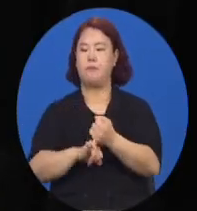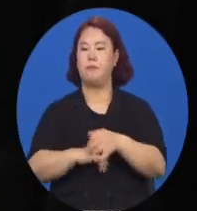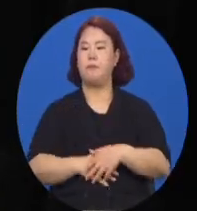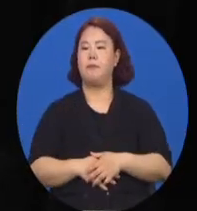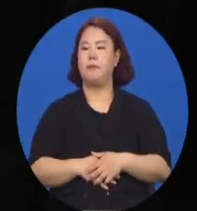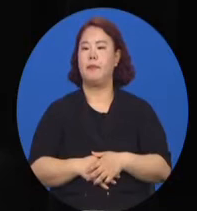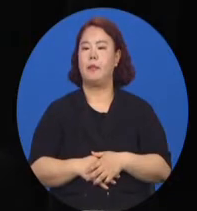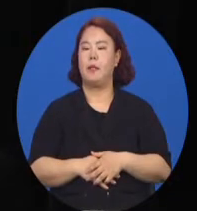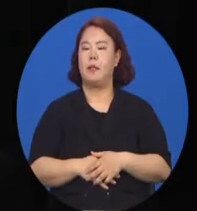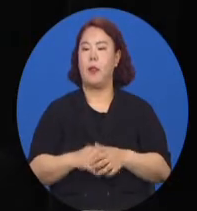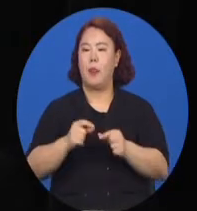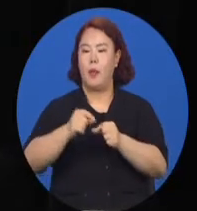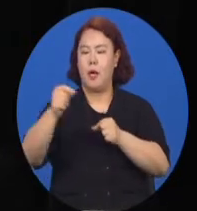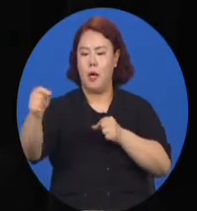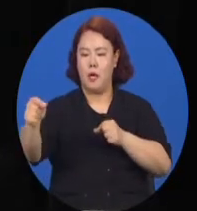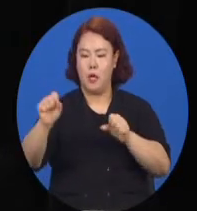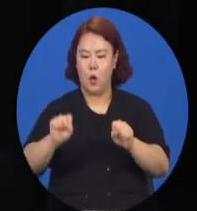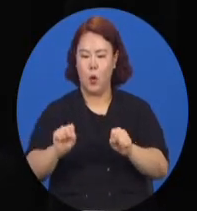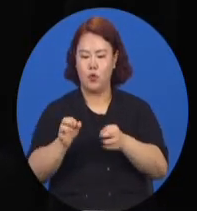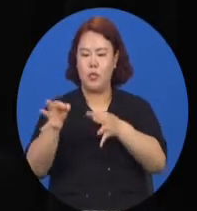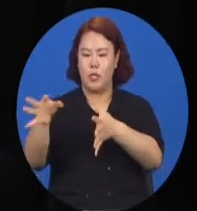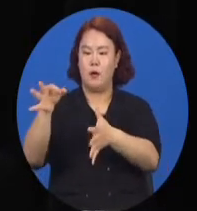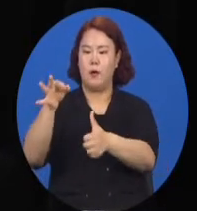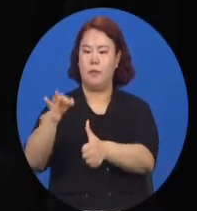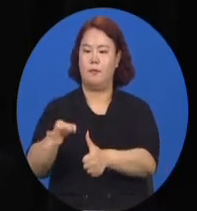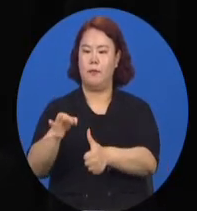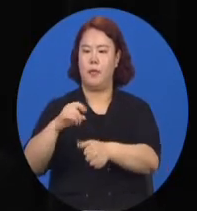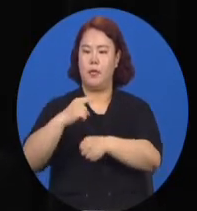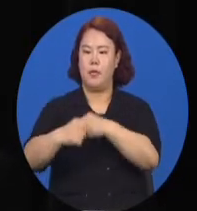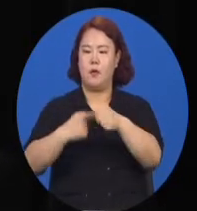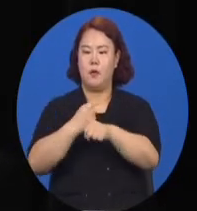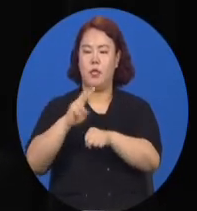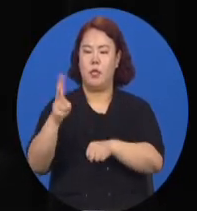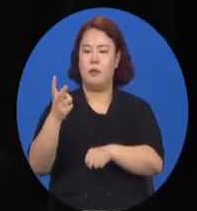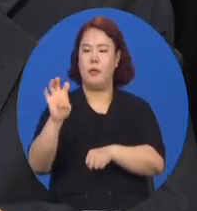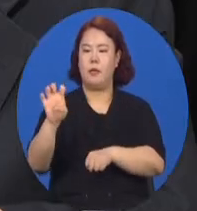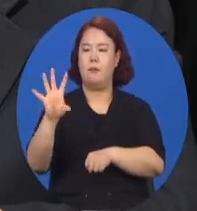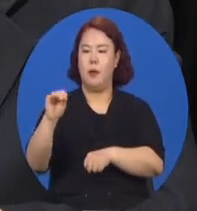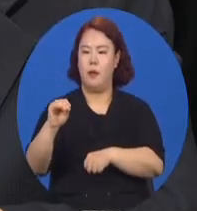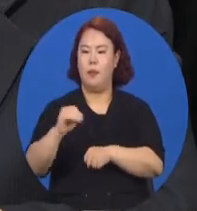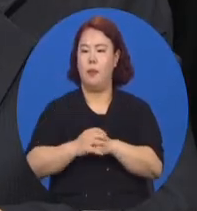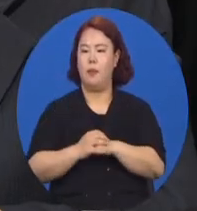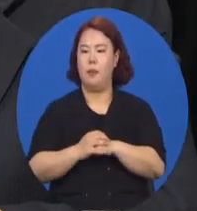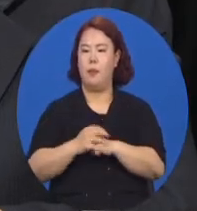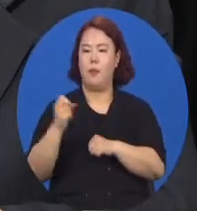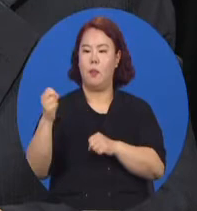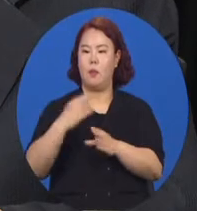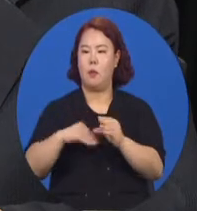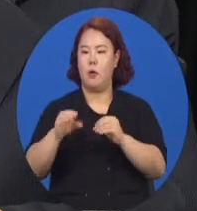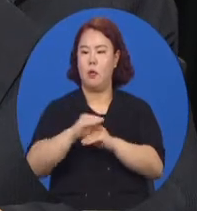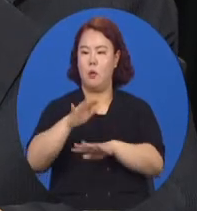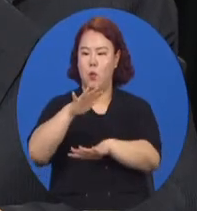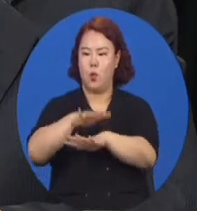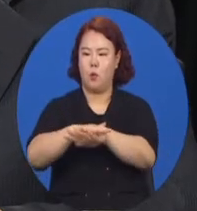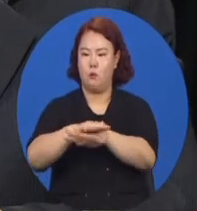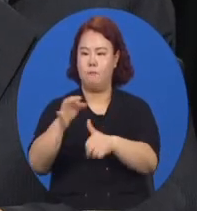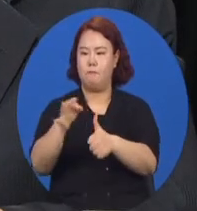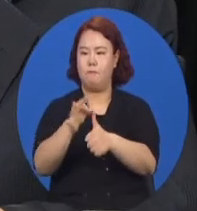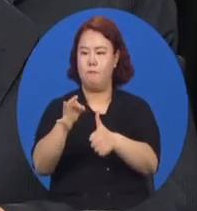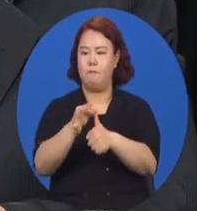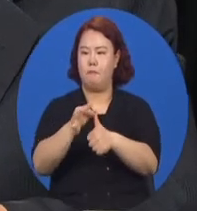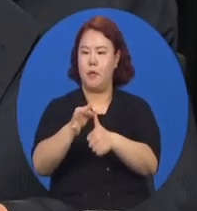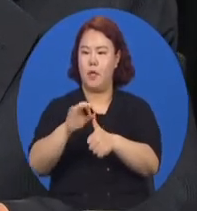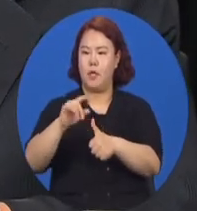그 장기 거주 기여금 연 240만 원, 거기다 더해서 농산물 체제 생산비